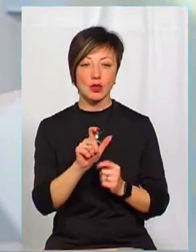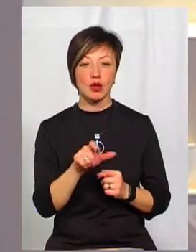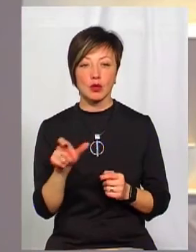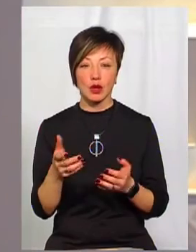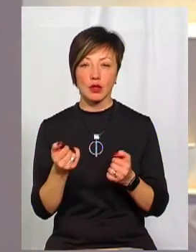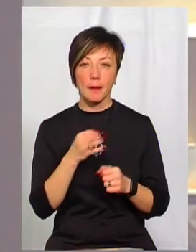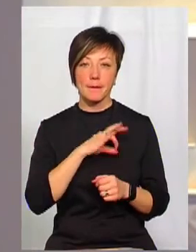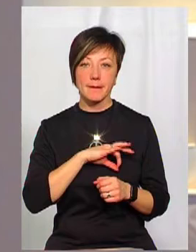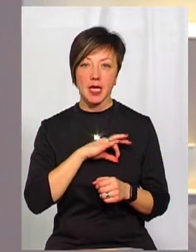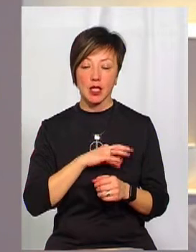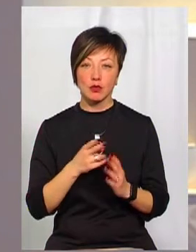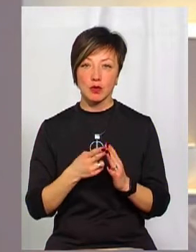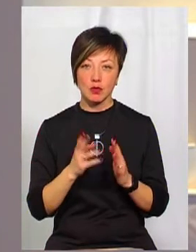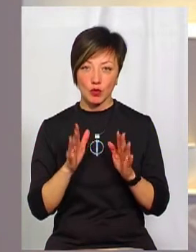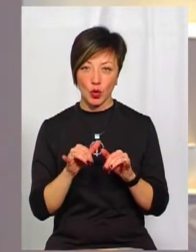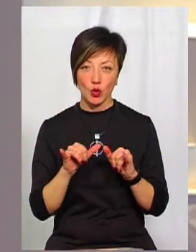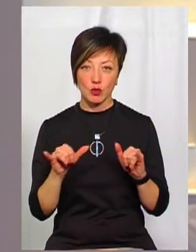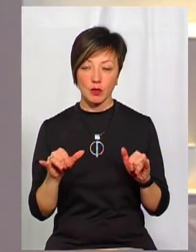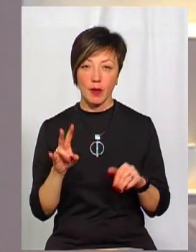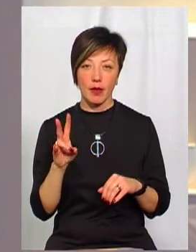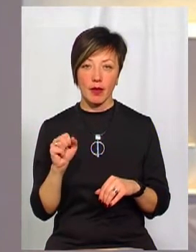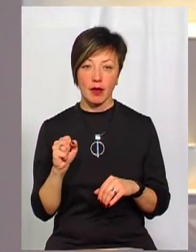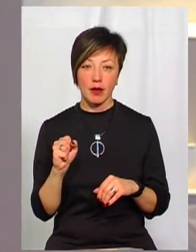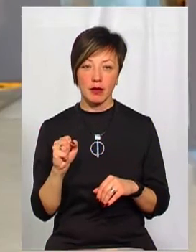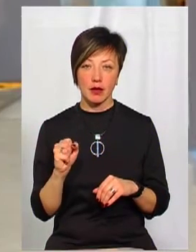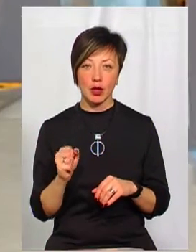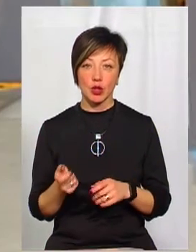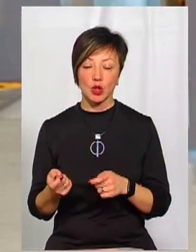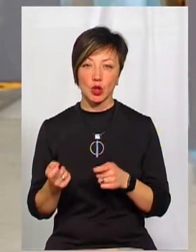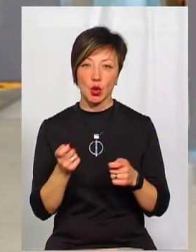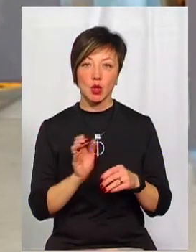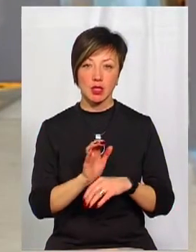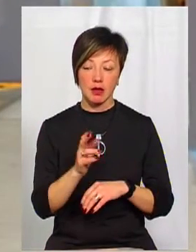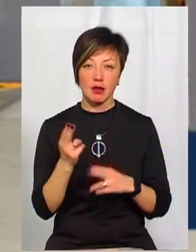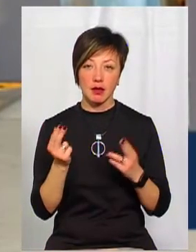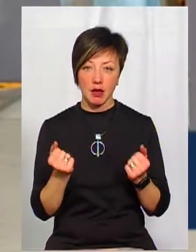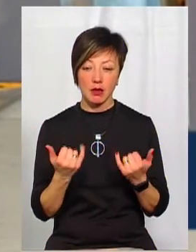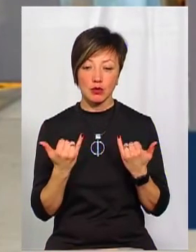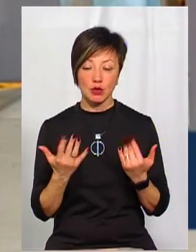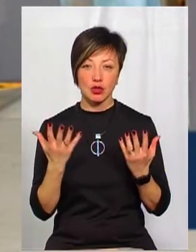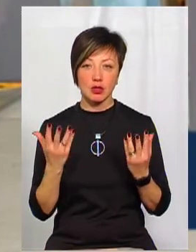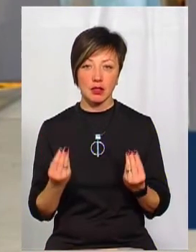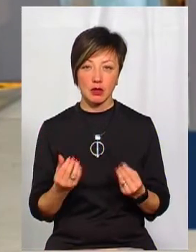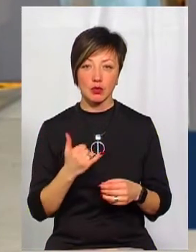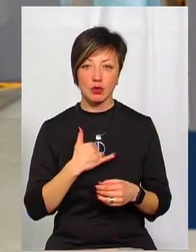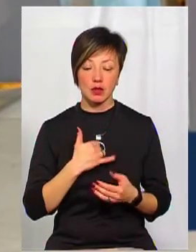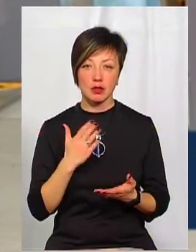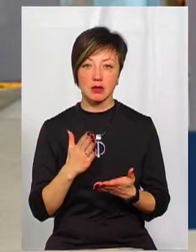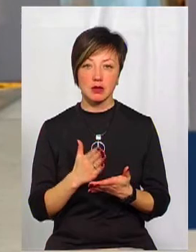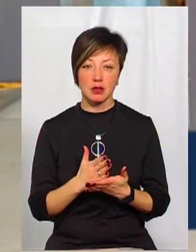які отримують пільги і субсидії, чи будуть вони розповсюджуватись на доставку? Так, звичайно, на сьогоднішній день в